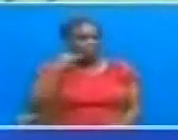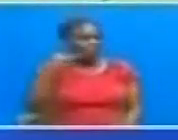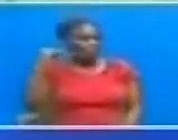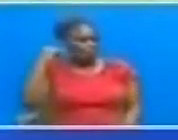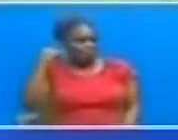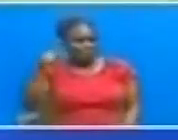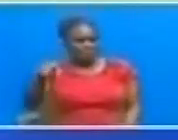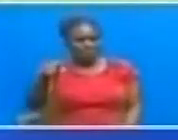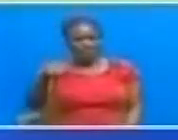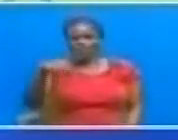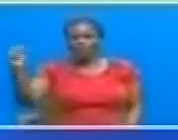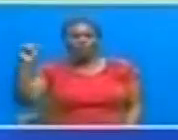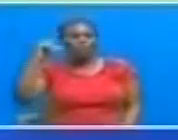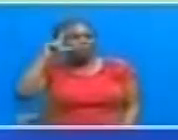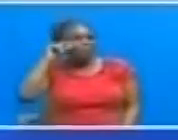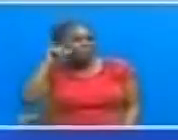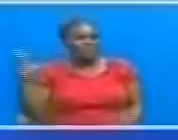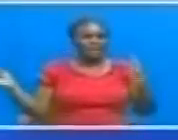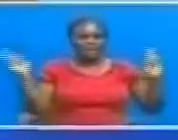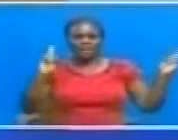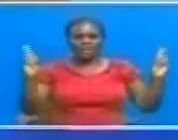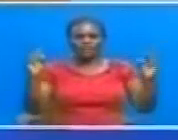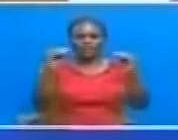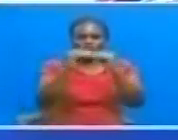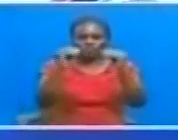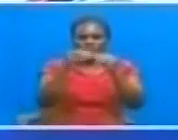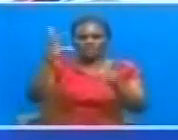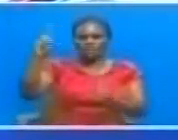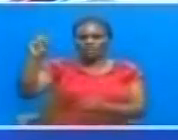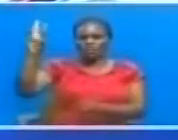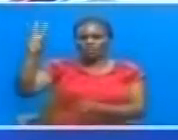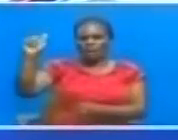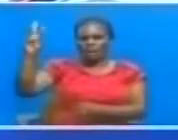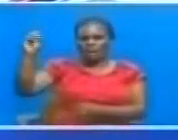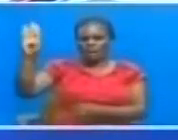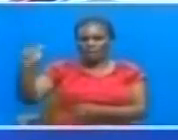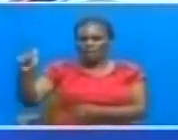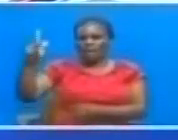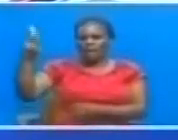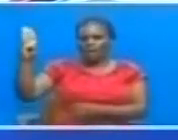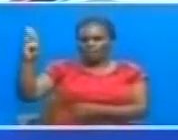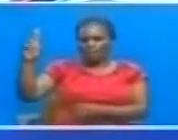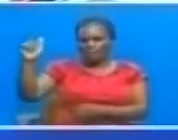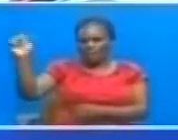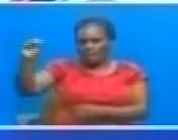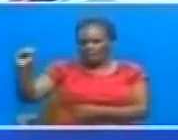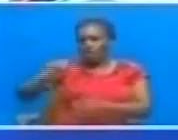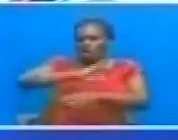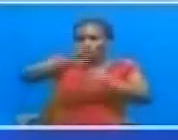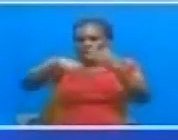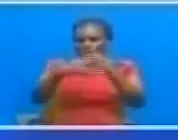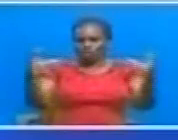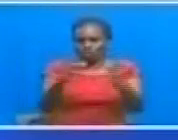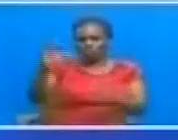Fry watawasili mjini Mombasa wakiwa tayari kuchuana na timu ya Mwamba, Kabras Sugar na vile vile Comras, wote wakiwa kwenye kundi